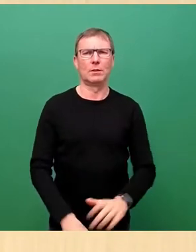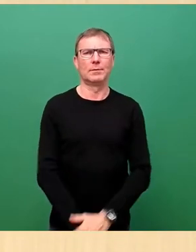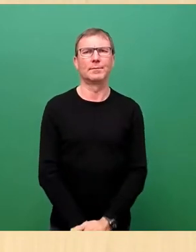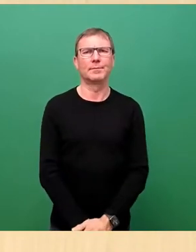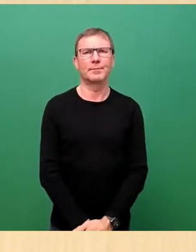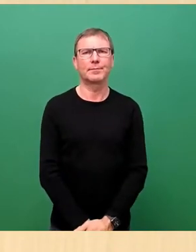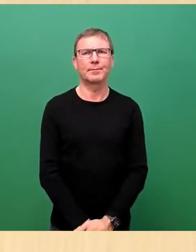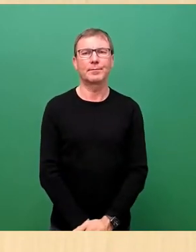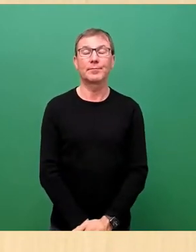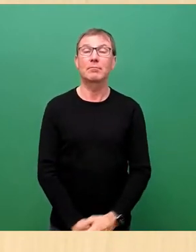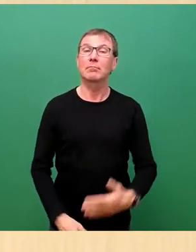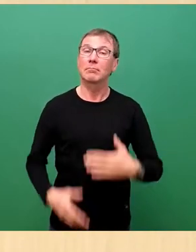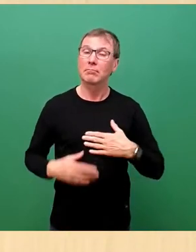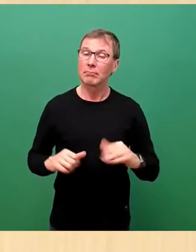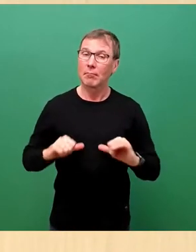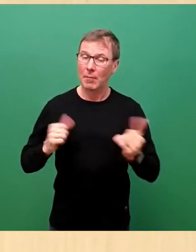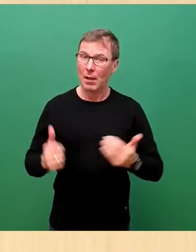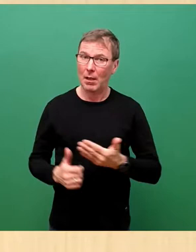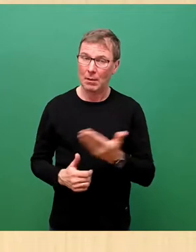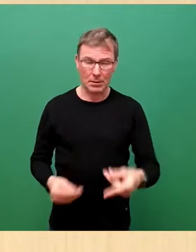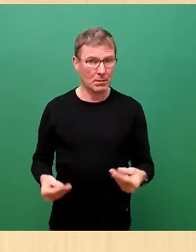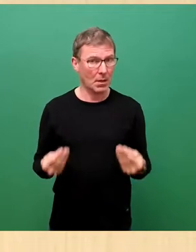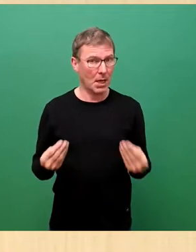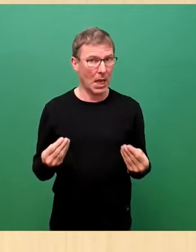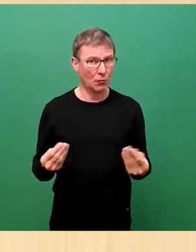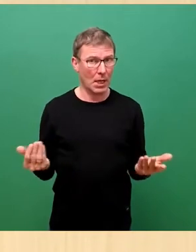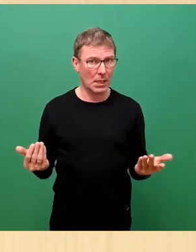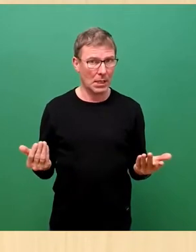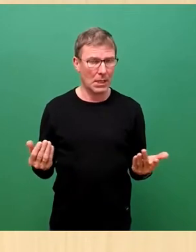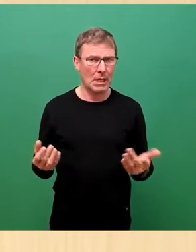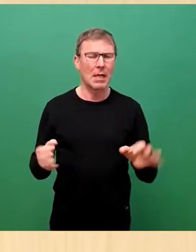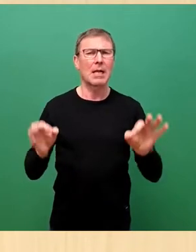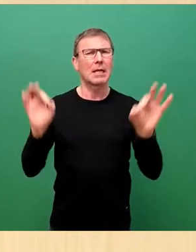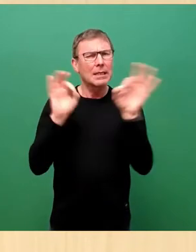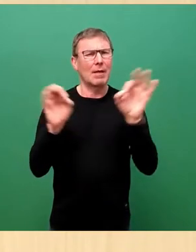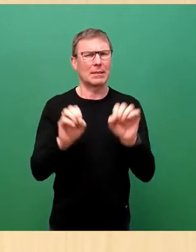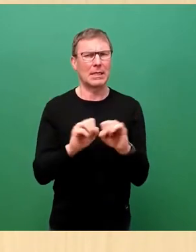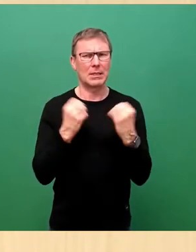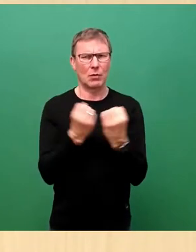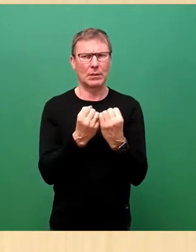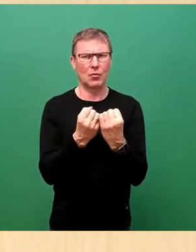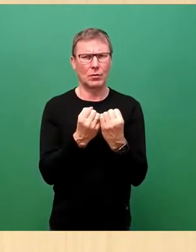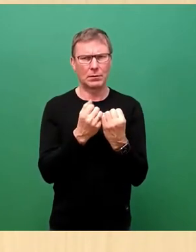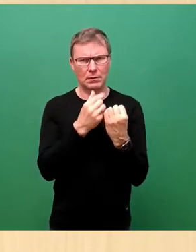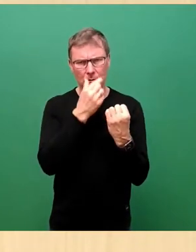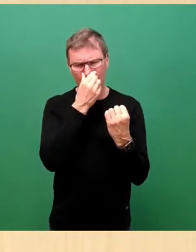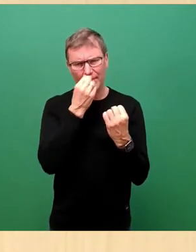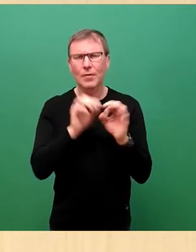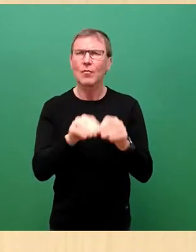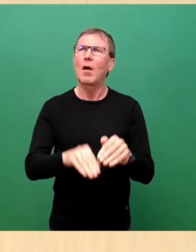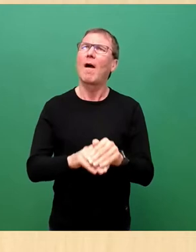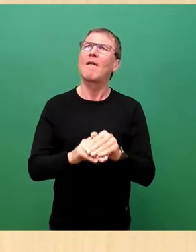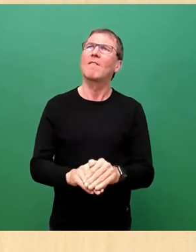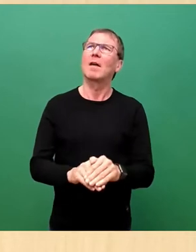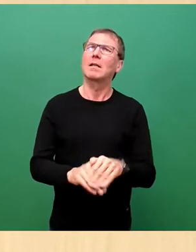Wir erleben aktuell die gefährlichste Situation für den Frieden in